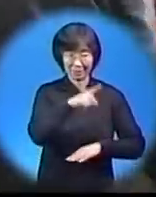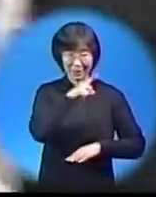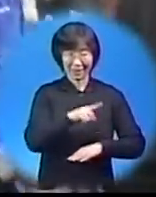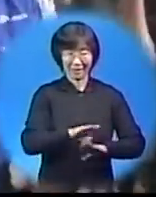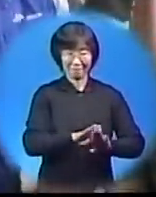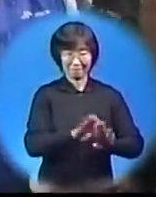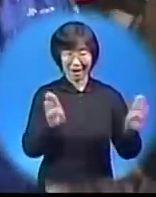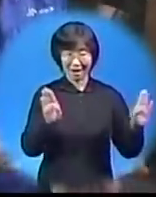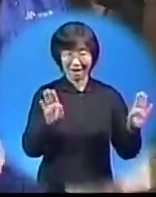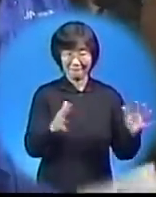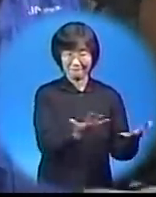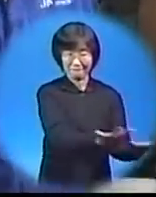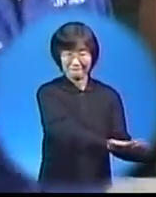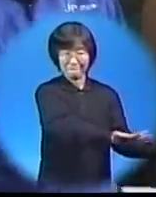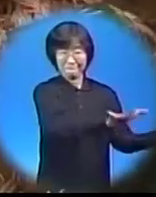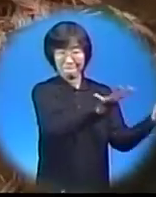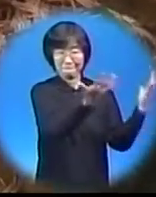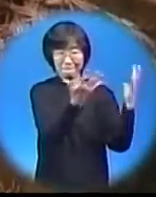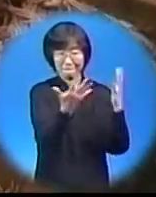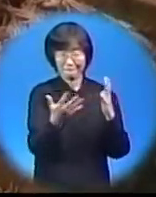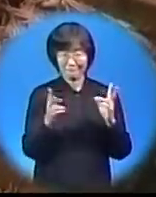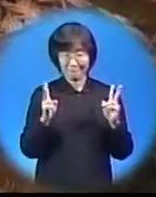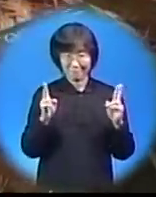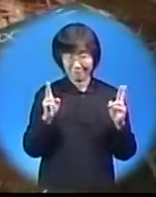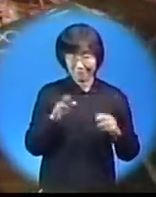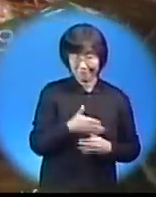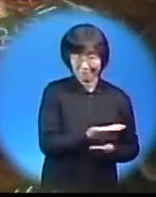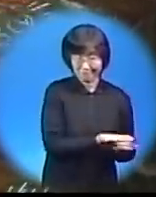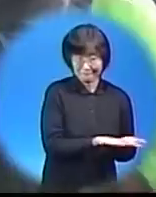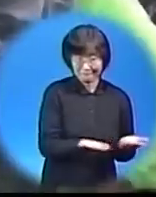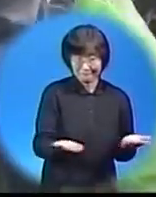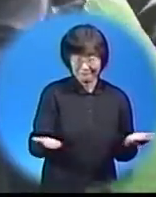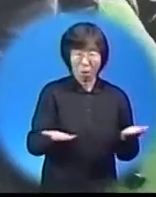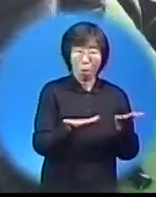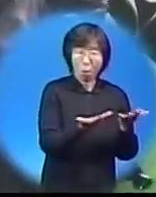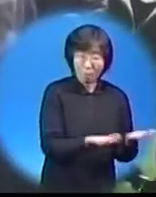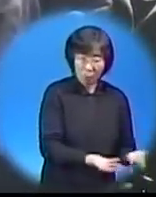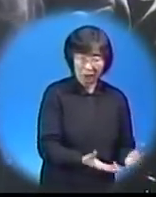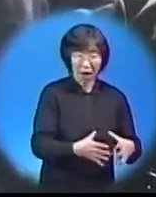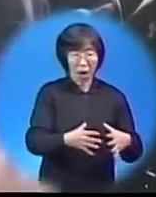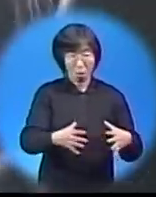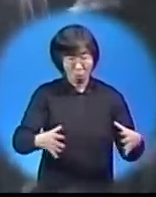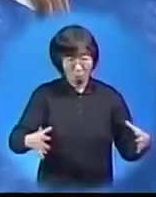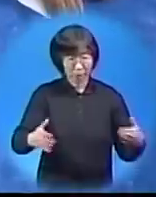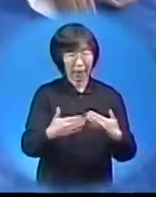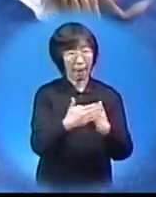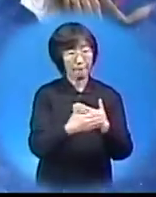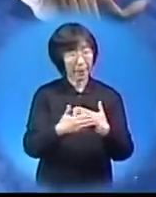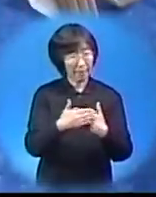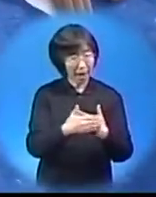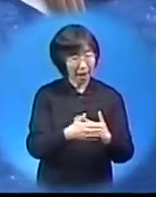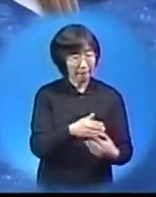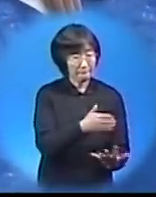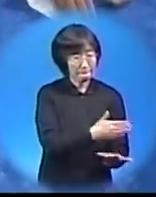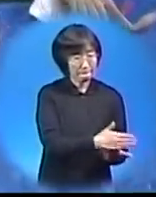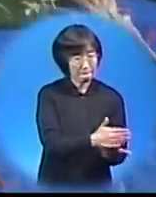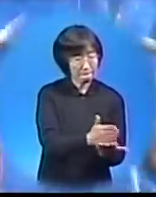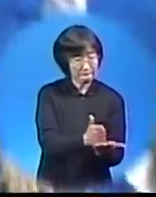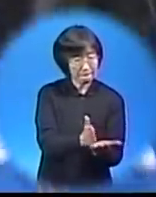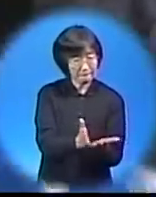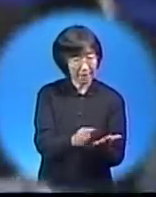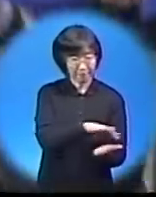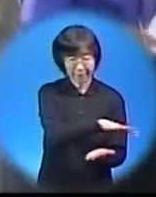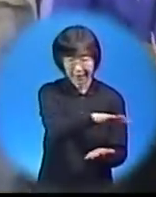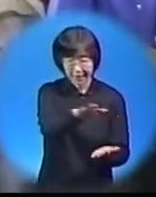物客が見守る中、水揚げされたばかりのカニが大きさ、重さ、外観などで厳正に選別され、次々と